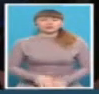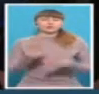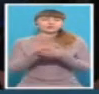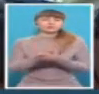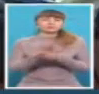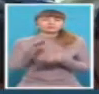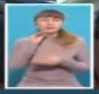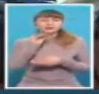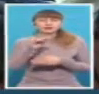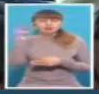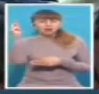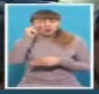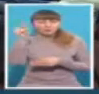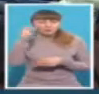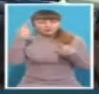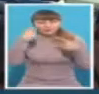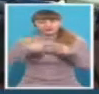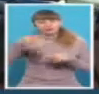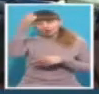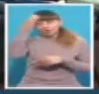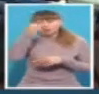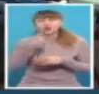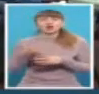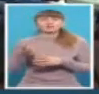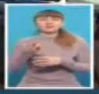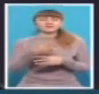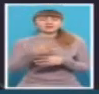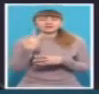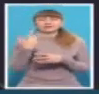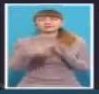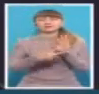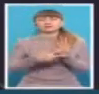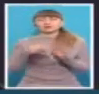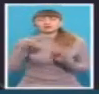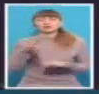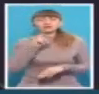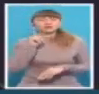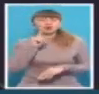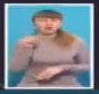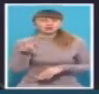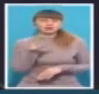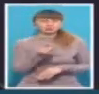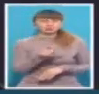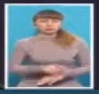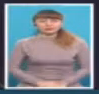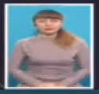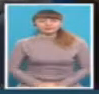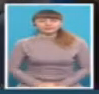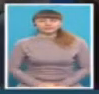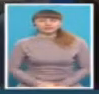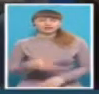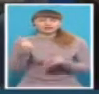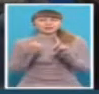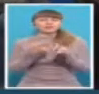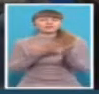жұмыс орындарында және жастар практикасы арқылы бүгінде 610 адам еңбек етуде. Бұдан бөлек шілде тамыз айларында оңтүстік Қазақстан